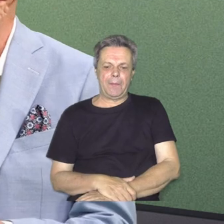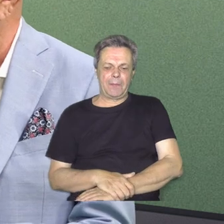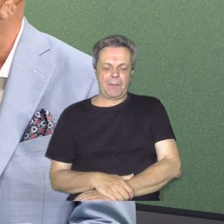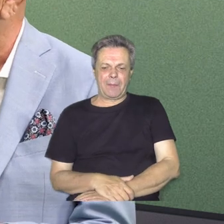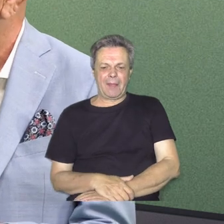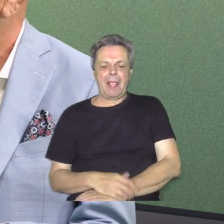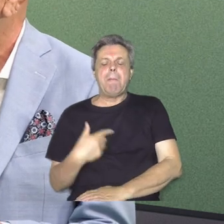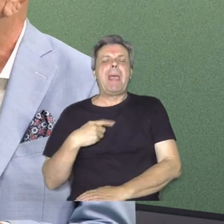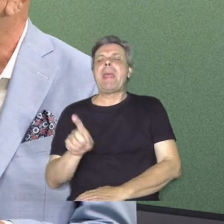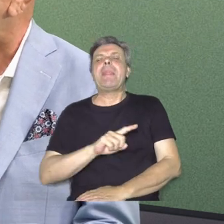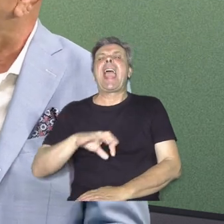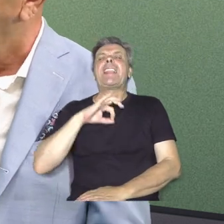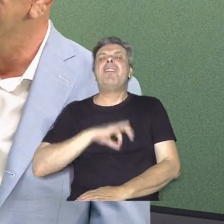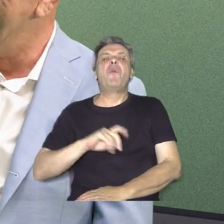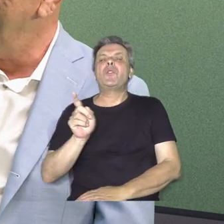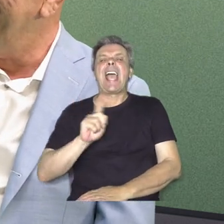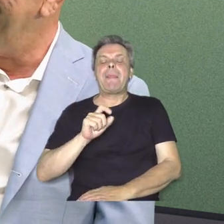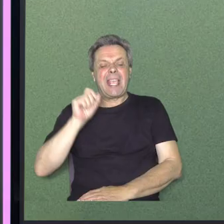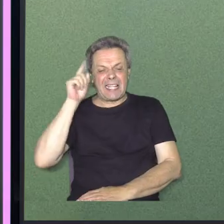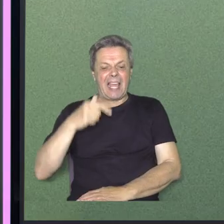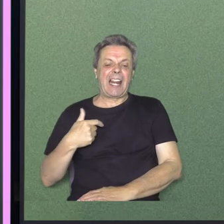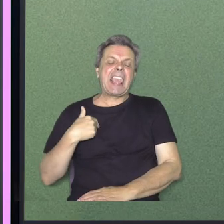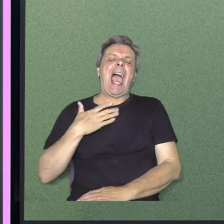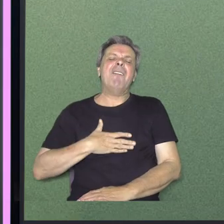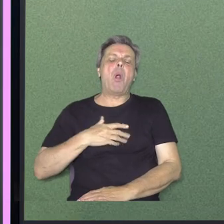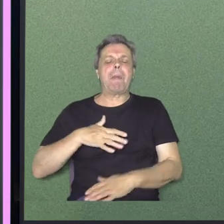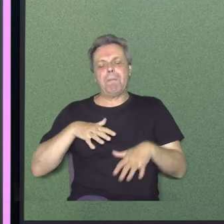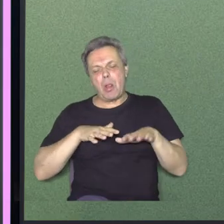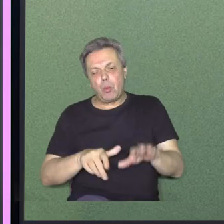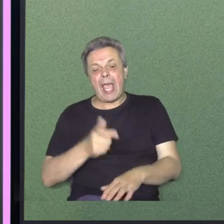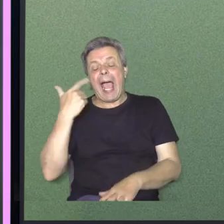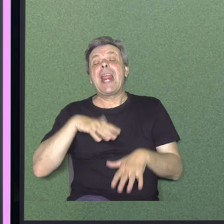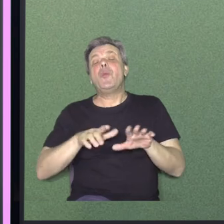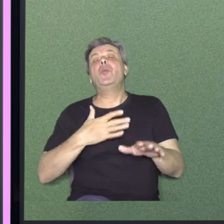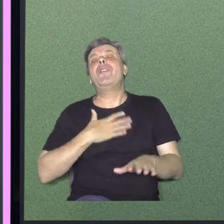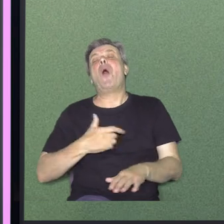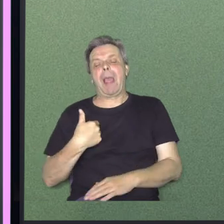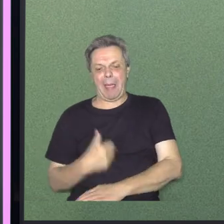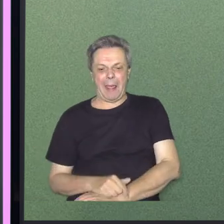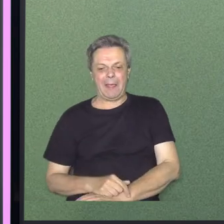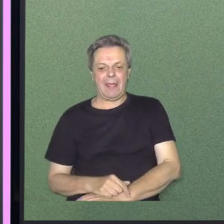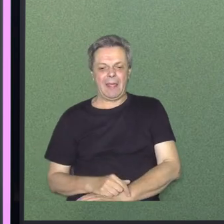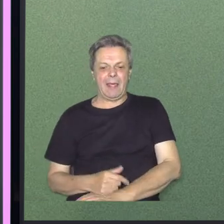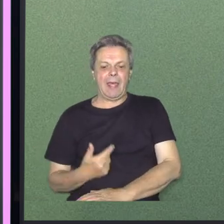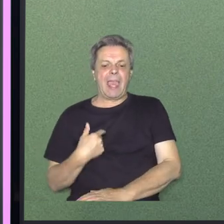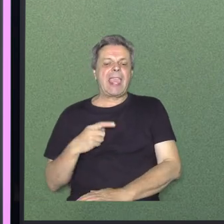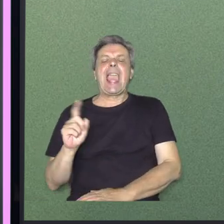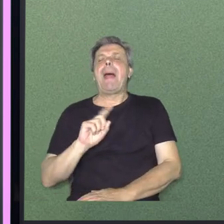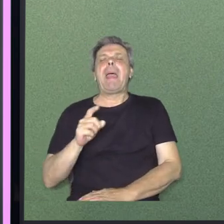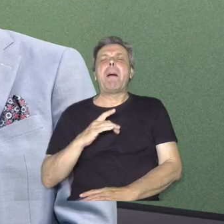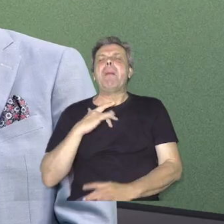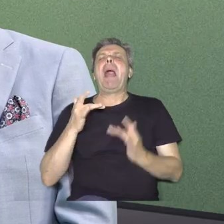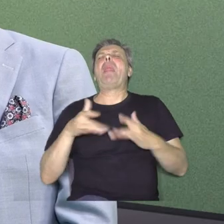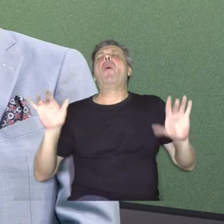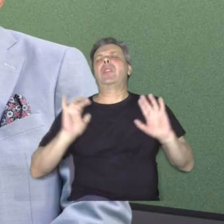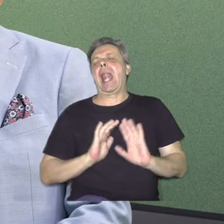Nije me volite nikakva ljude. Funkcija iznenadila. Da. Volite ljude? Ja volim ljude, ali ljude voli mene. Ima i oni koji... Ja nemam